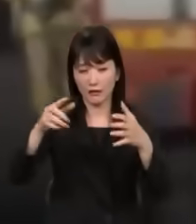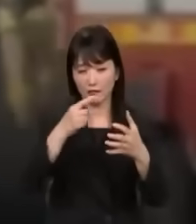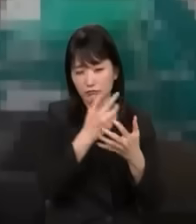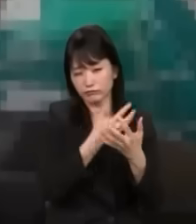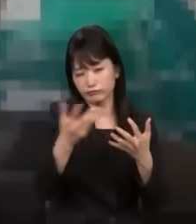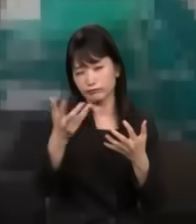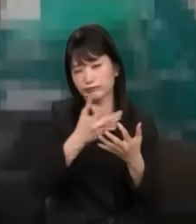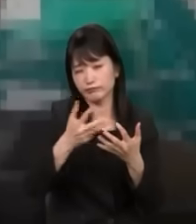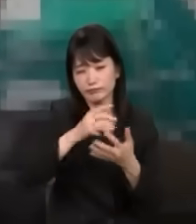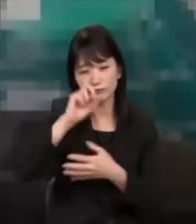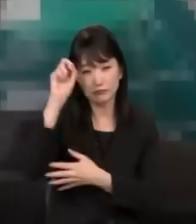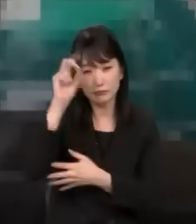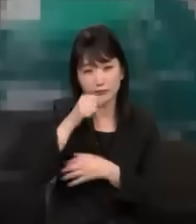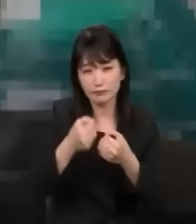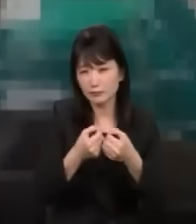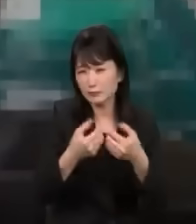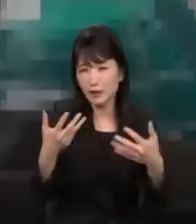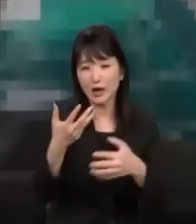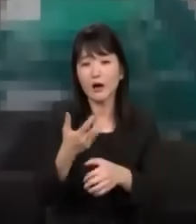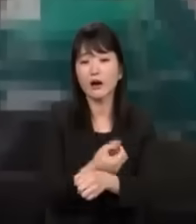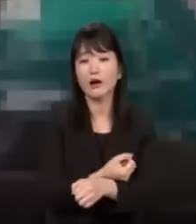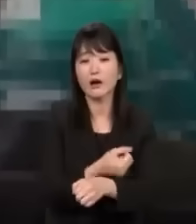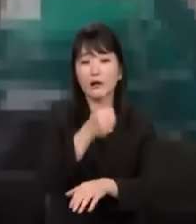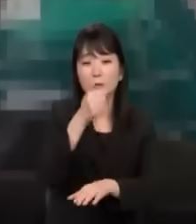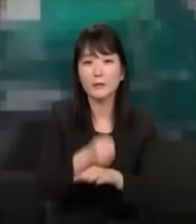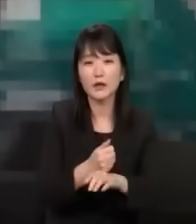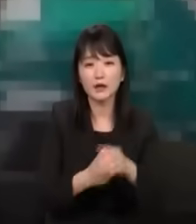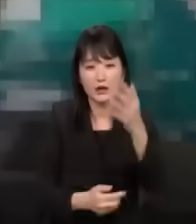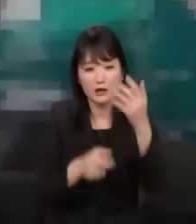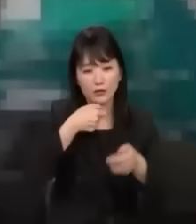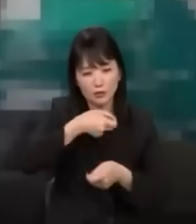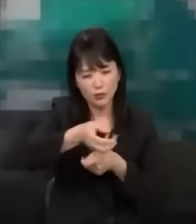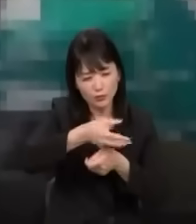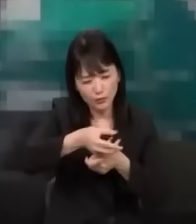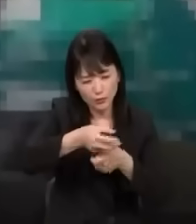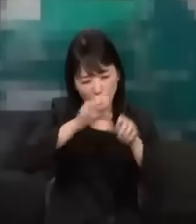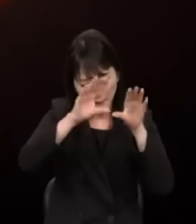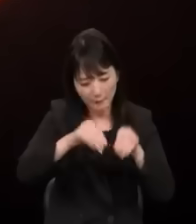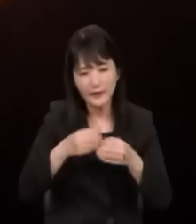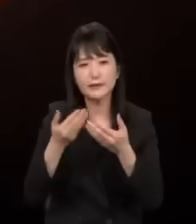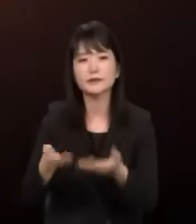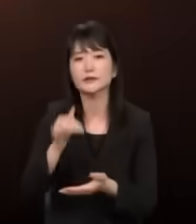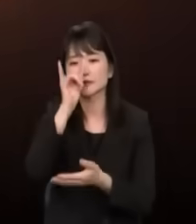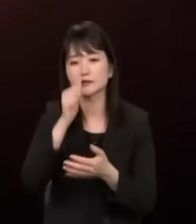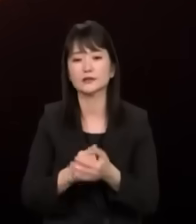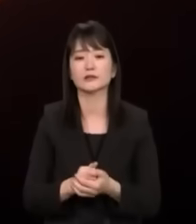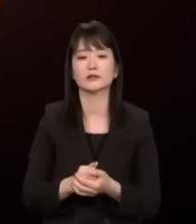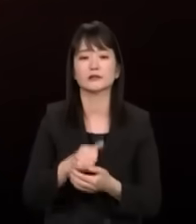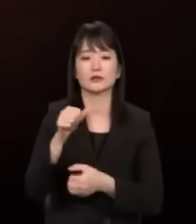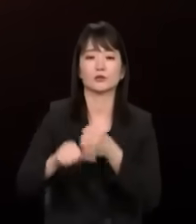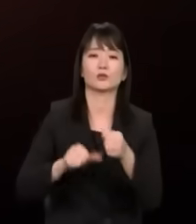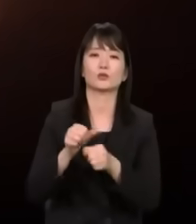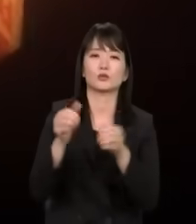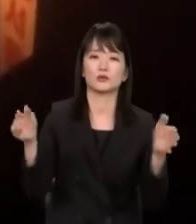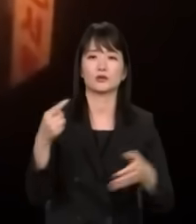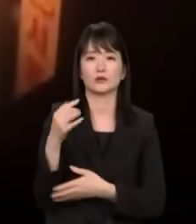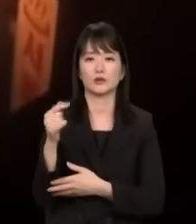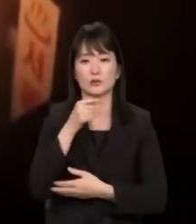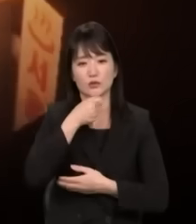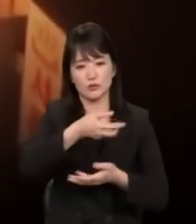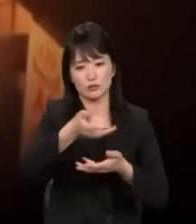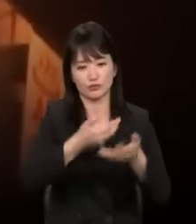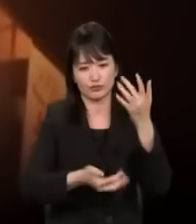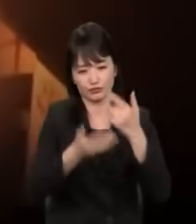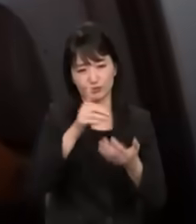번지고 갑작스러운 폭발이 나도 마지막 불씨를 잡아야 쉴 수 있습니다. 지난 5년 소방관들이 끈 불 15만